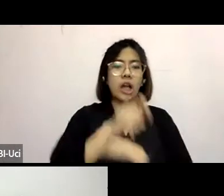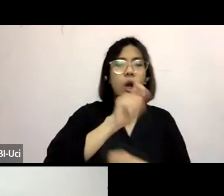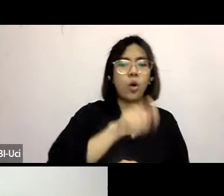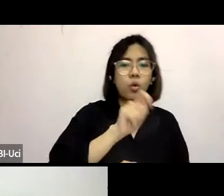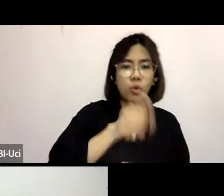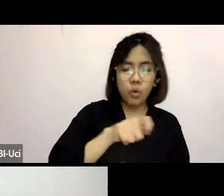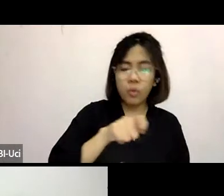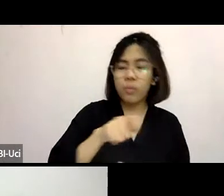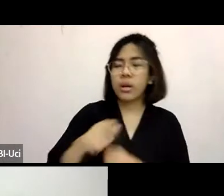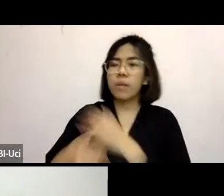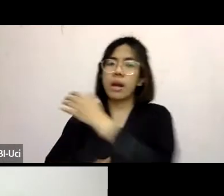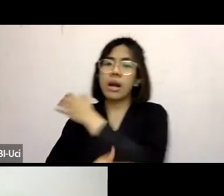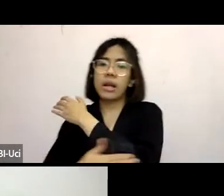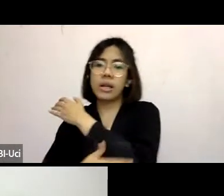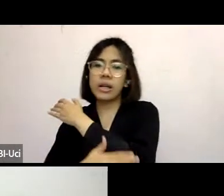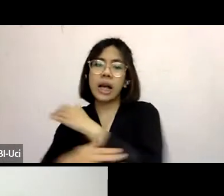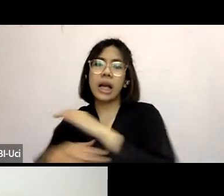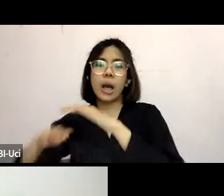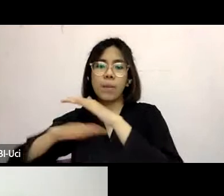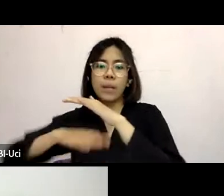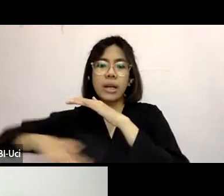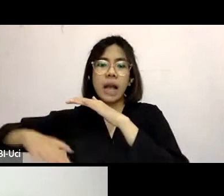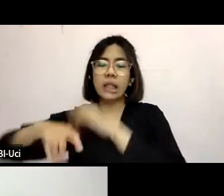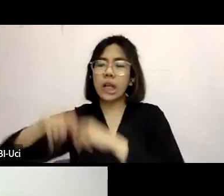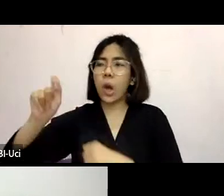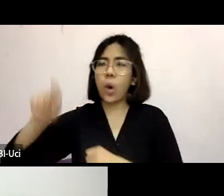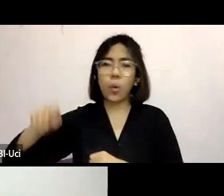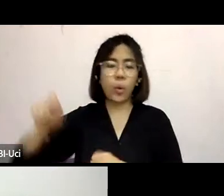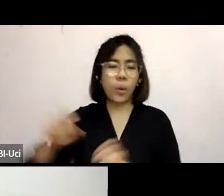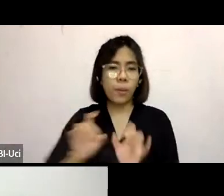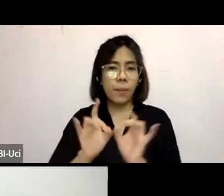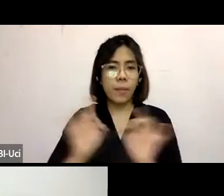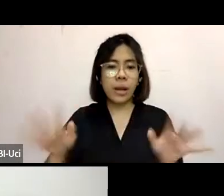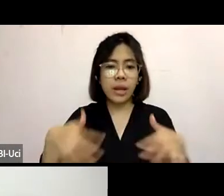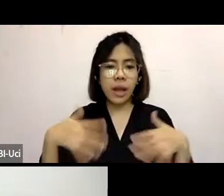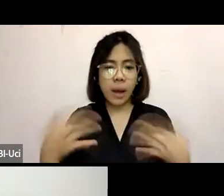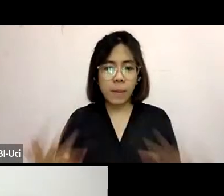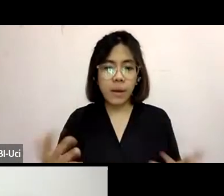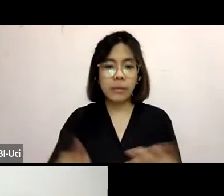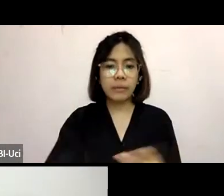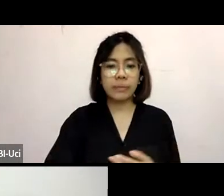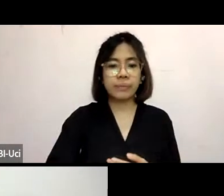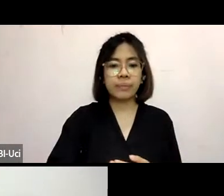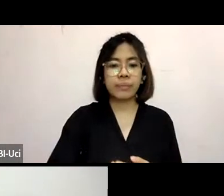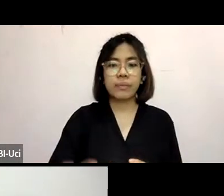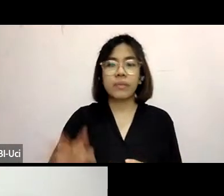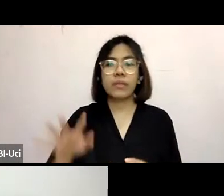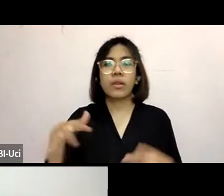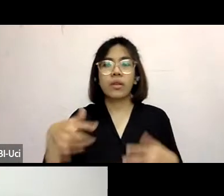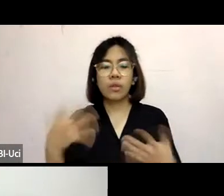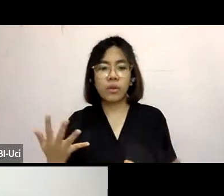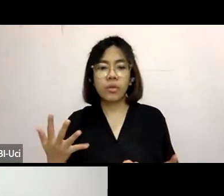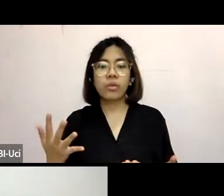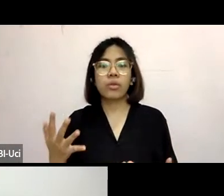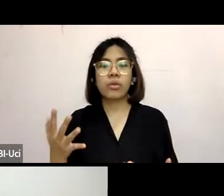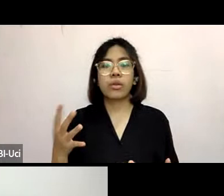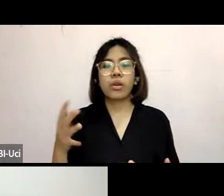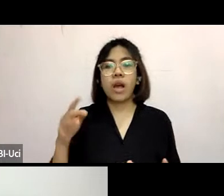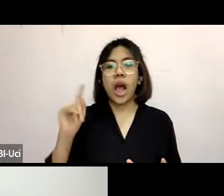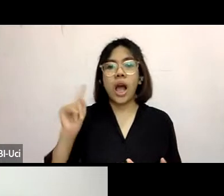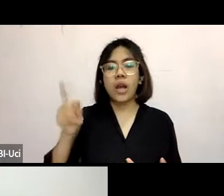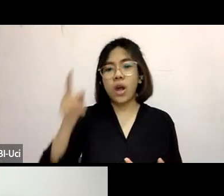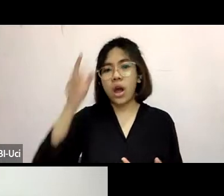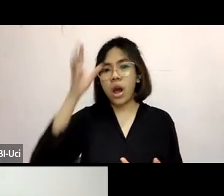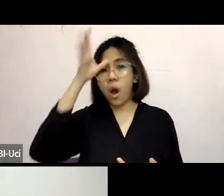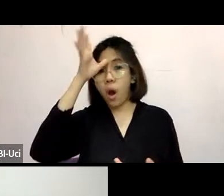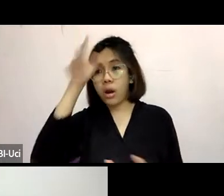Allah itu ada di Undang Dasar yang dipilih dan kemudian hari namanya adalah negara hukum dan kemudian seorang mengajarkan